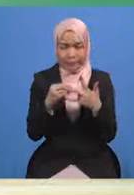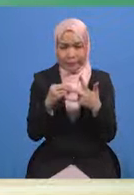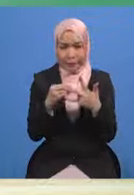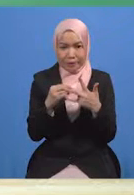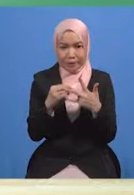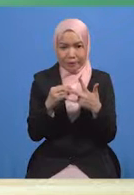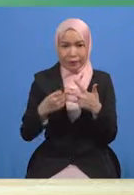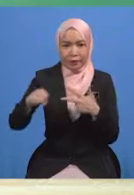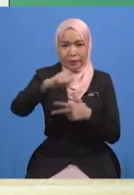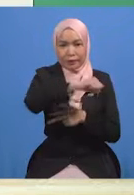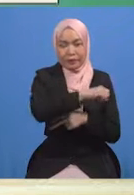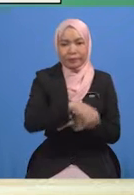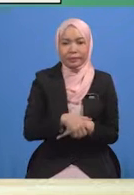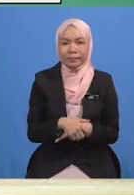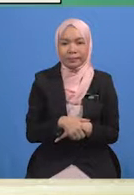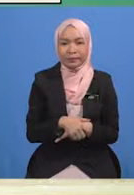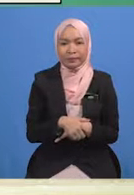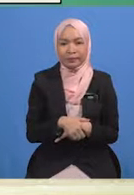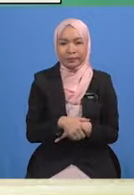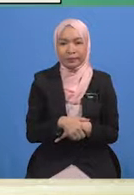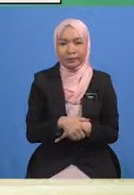Gambar ketiga, sungai.